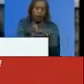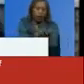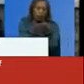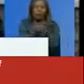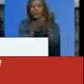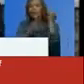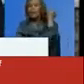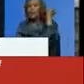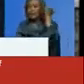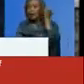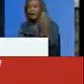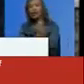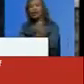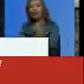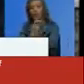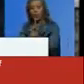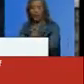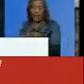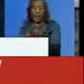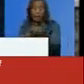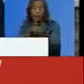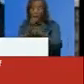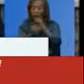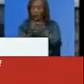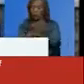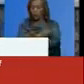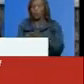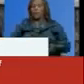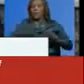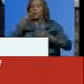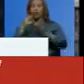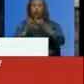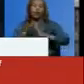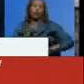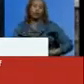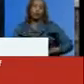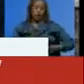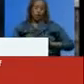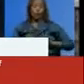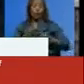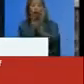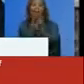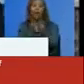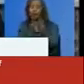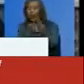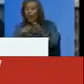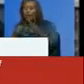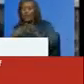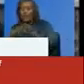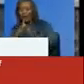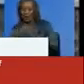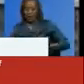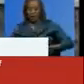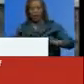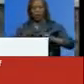ፈተና ደቅነውብናል። ከቅርብ ዓመታት ወዲህ በርካታ ወገኖቻችን ከመኖሪያ ቀያቸው ለመፈናቀል